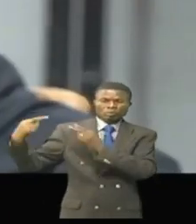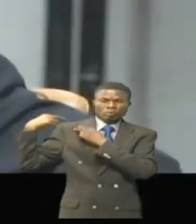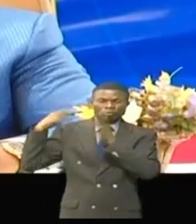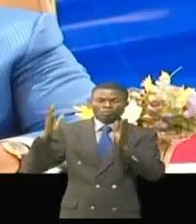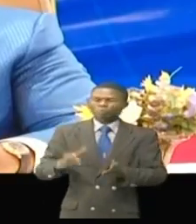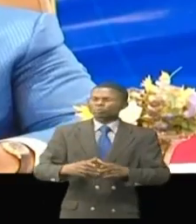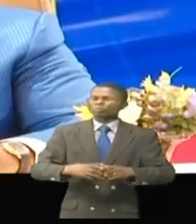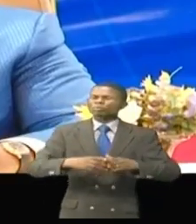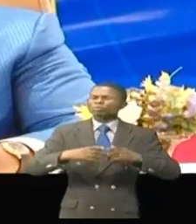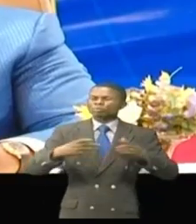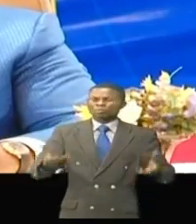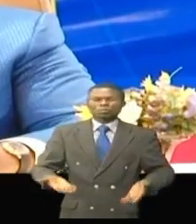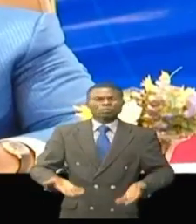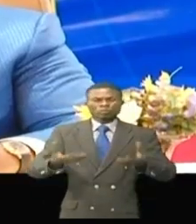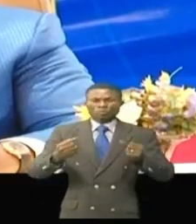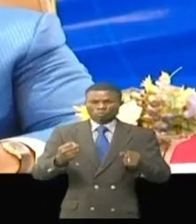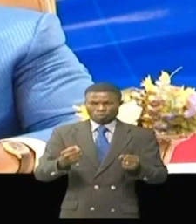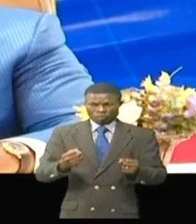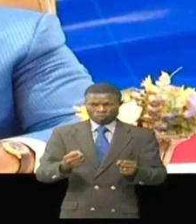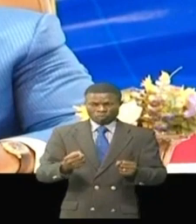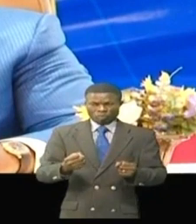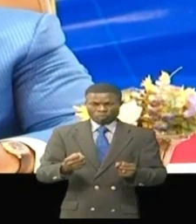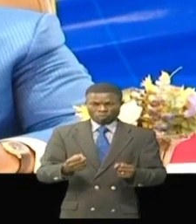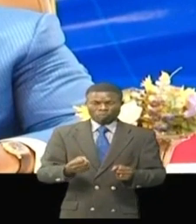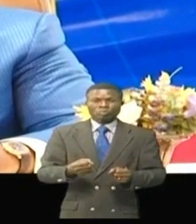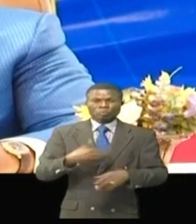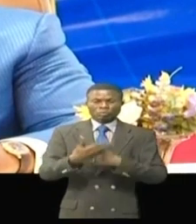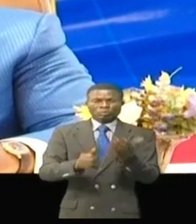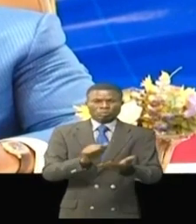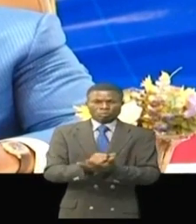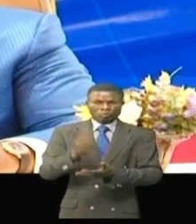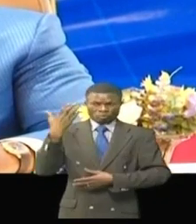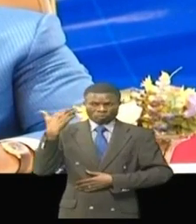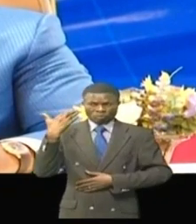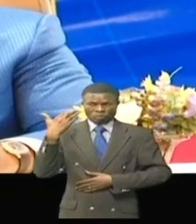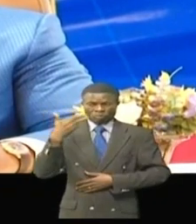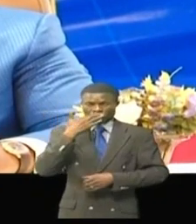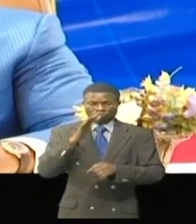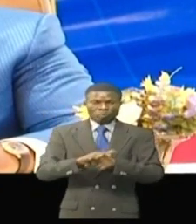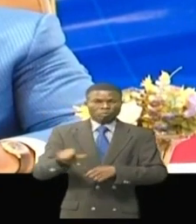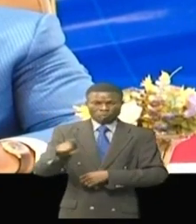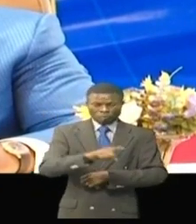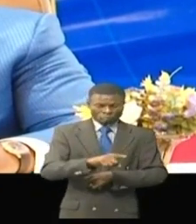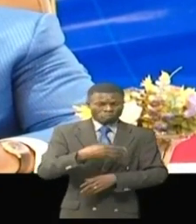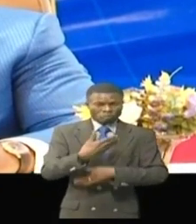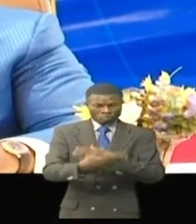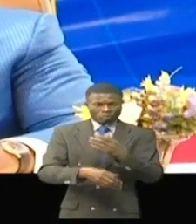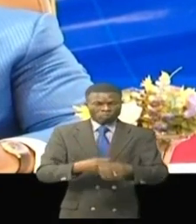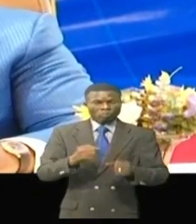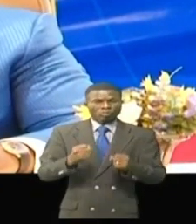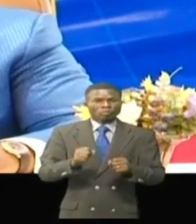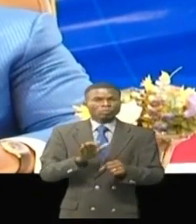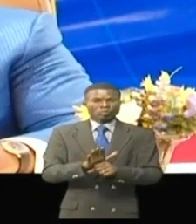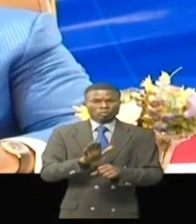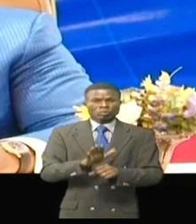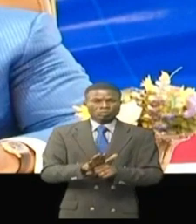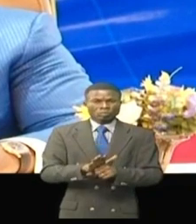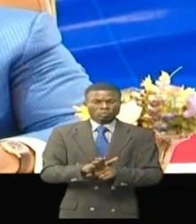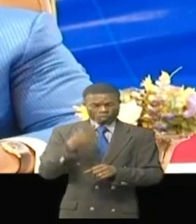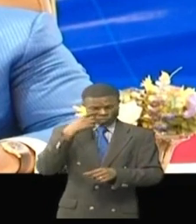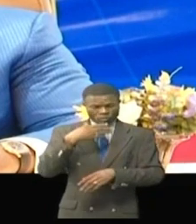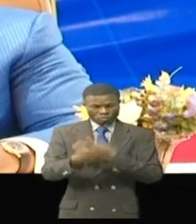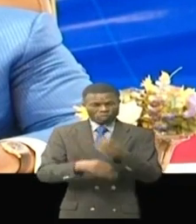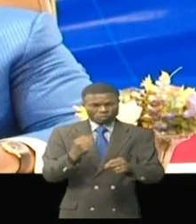responsabilité et je peux d'ores et déjà vous rassurer que je ne ménagerai aucun effort pour remplir